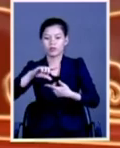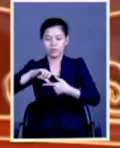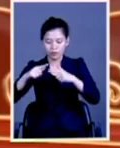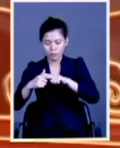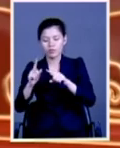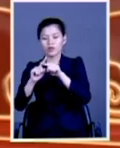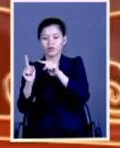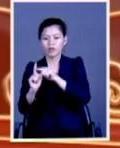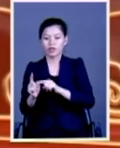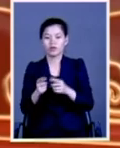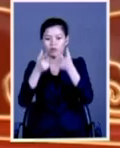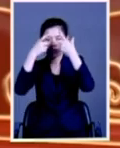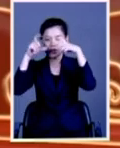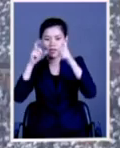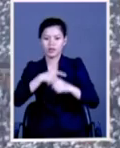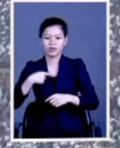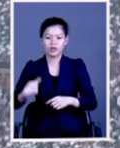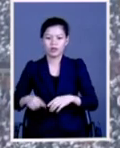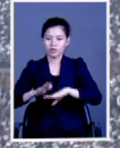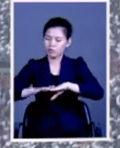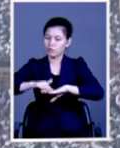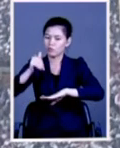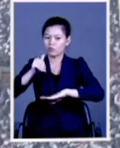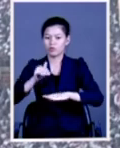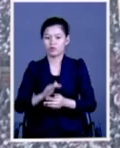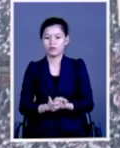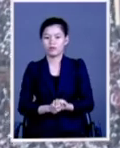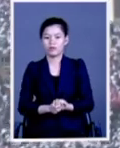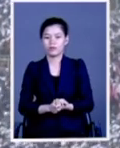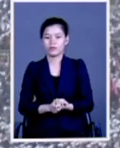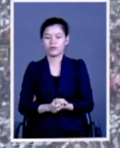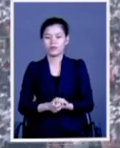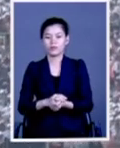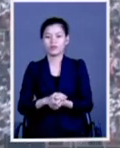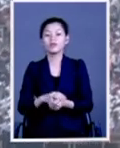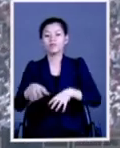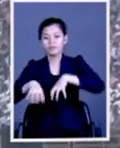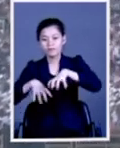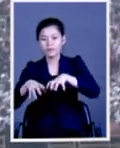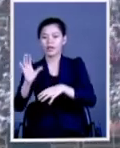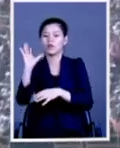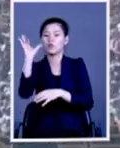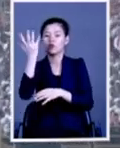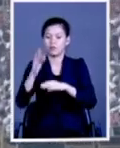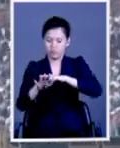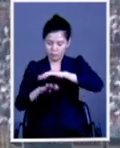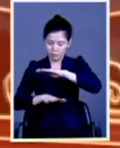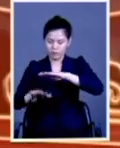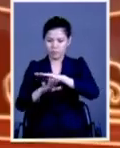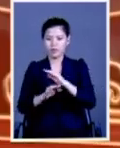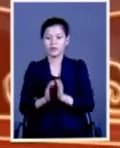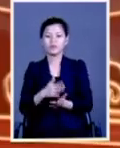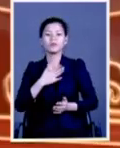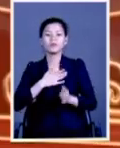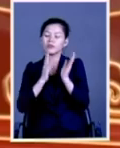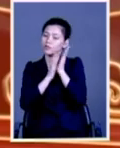ลจีนก็นับมือนับสูงขึ้นนับสูงเด่นขึ้นในเวทีพรรคพื้นและสากลข้าพเจ้าขอแสดงความชมเชย